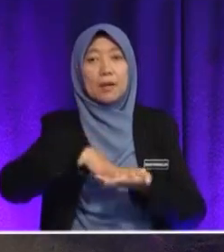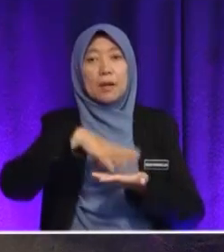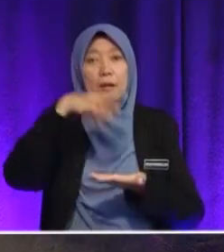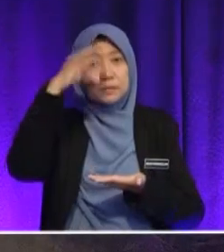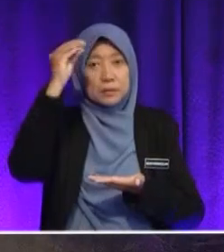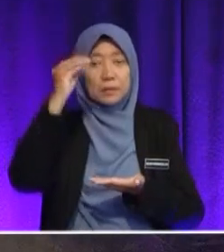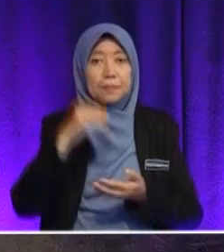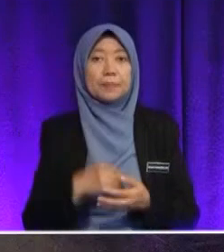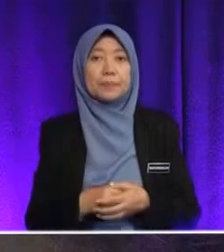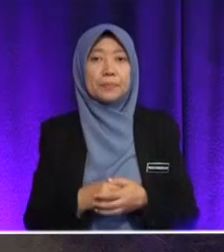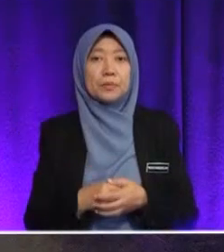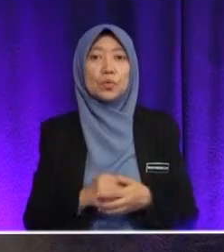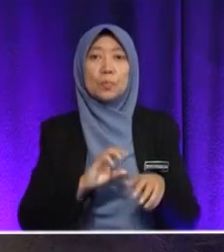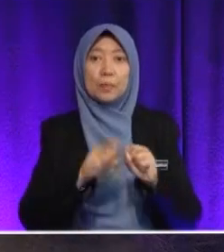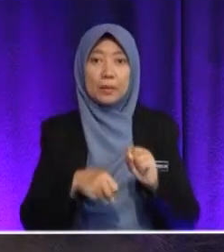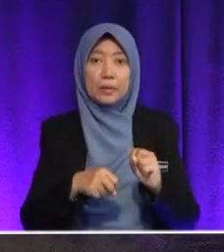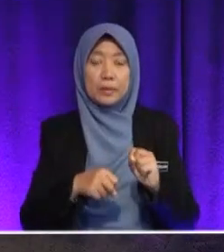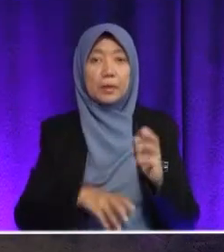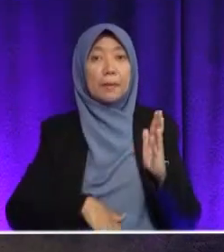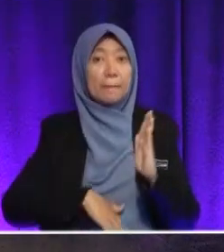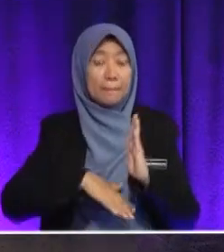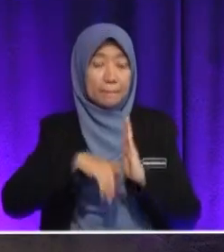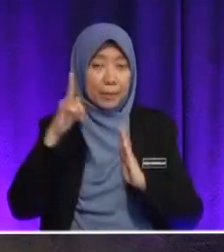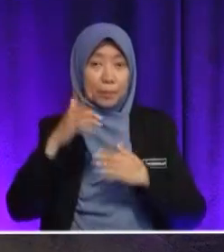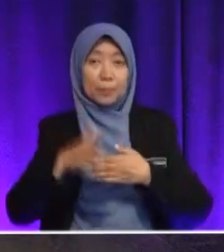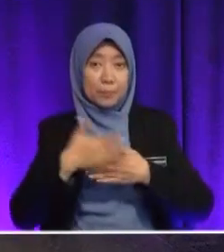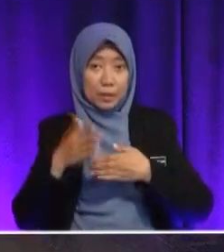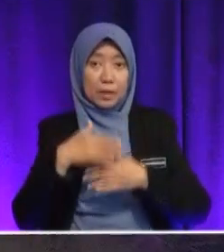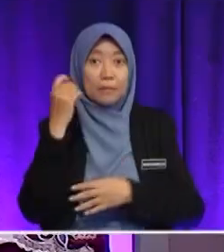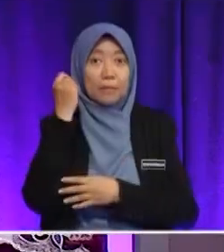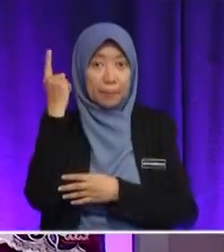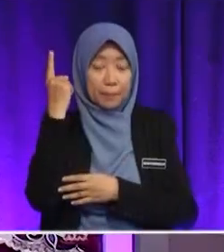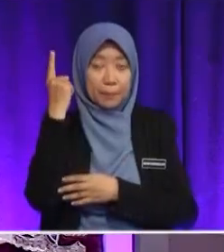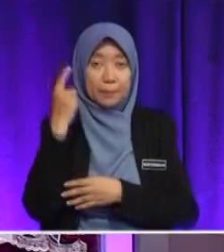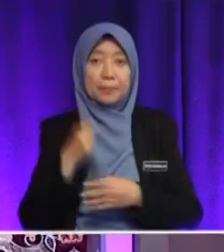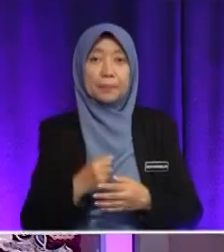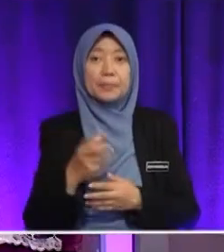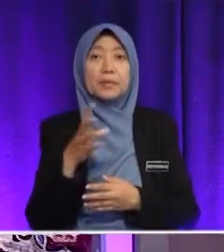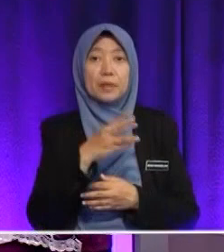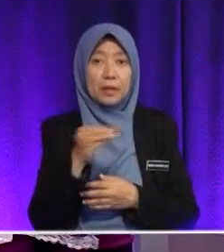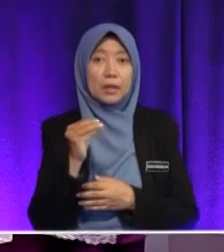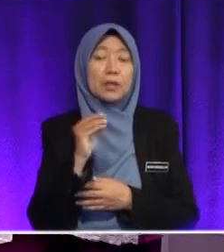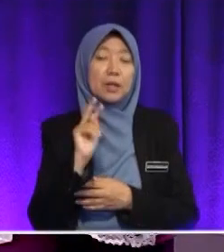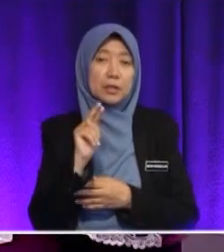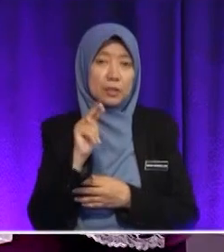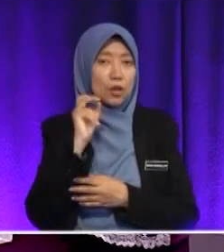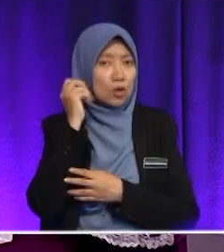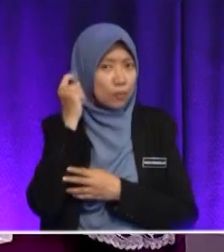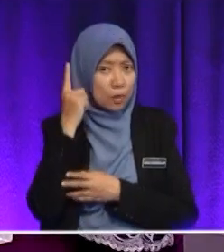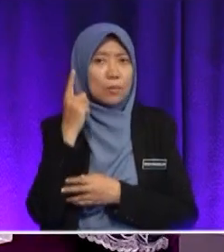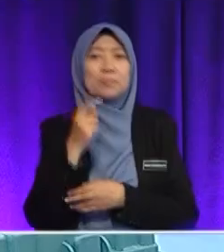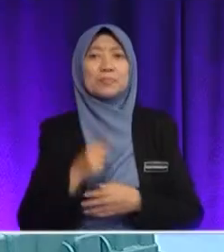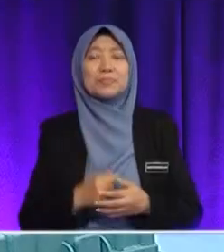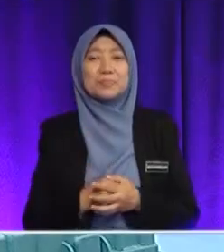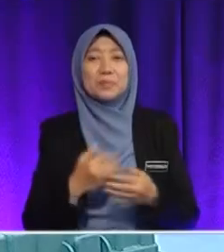hari ini supaya lebih mudah dipahami dan saya boleh Bagi soundtracknya memahami pekat gede oke